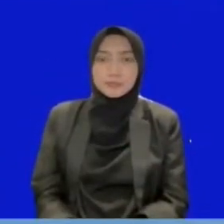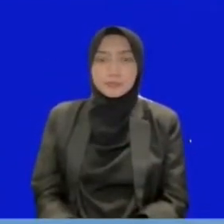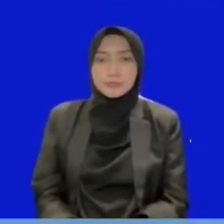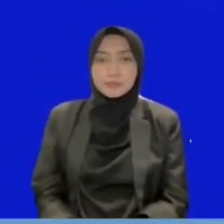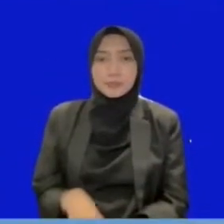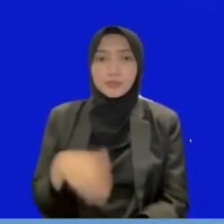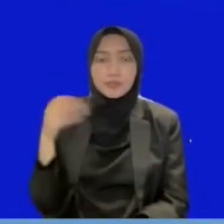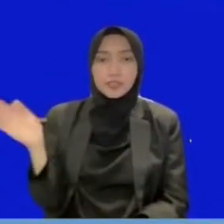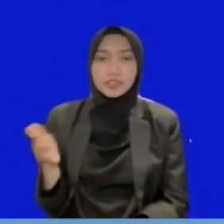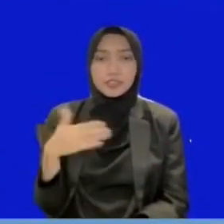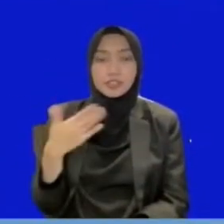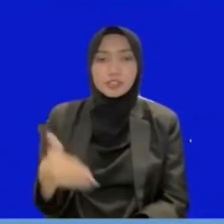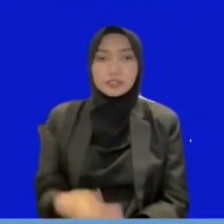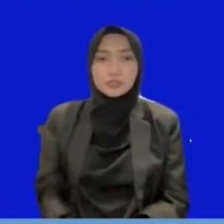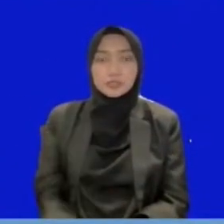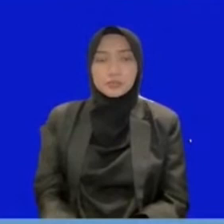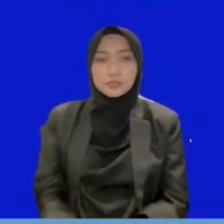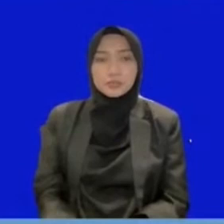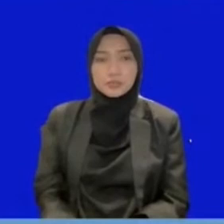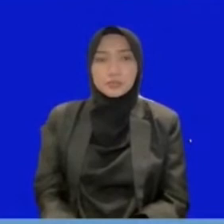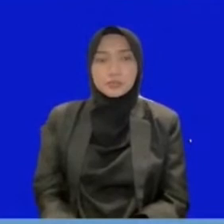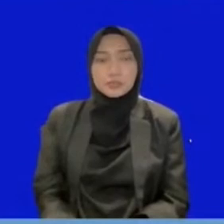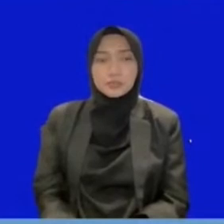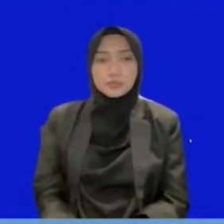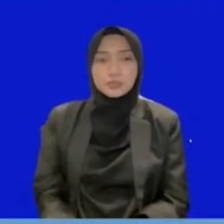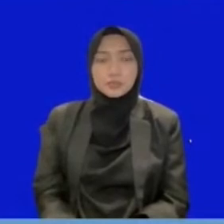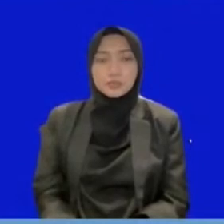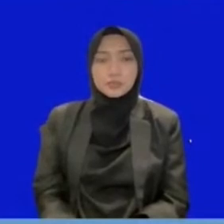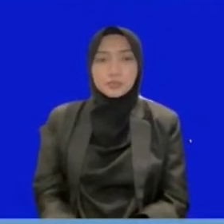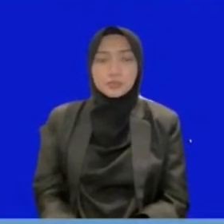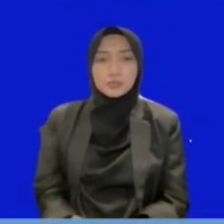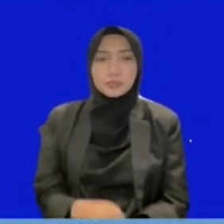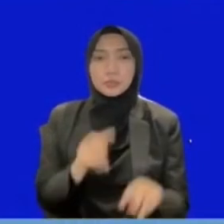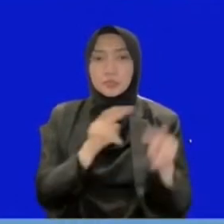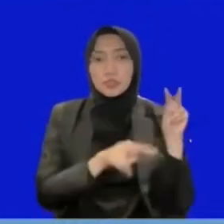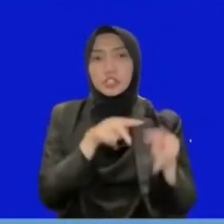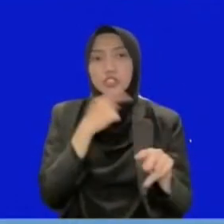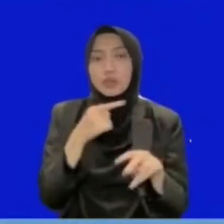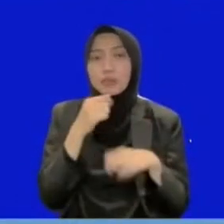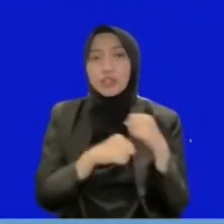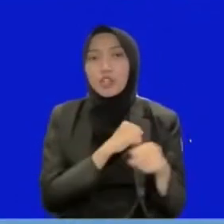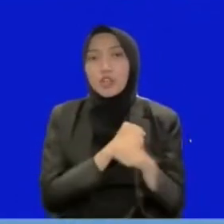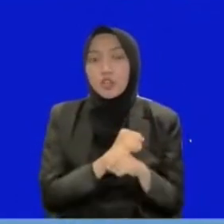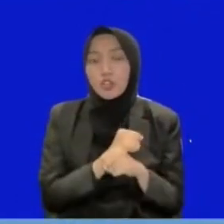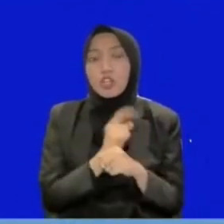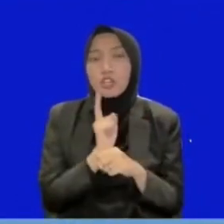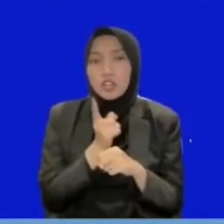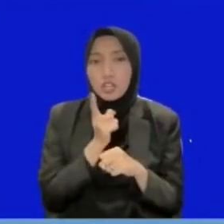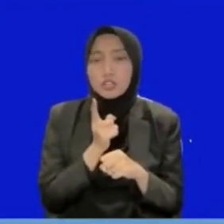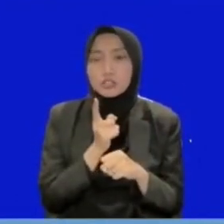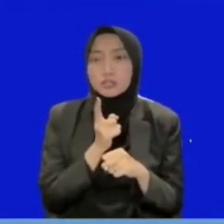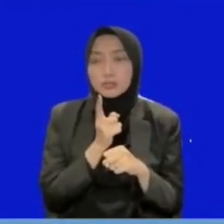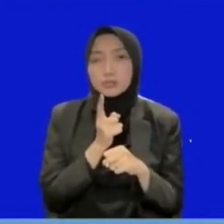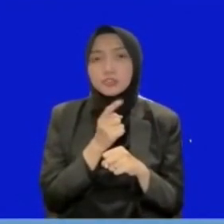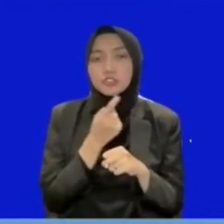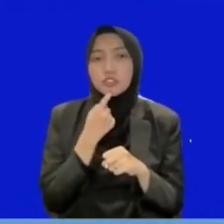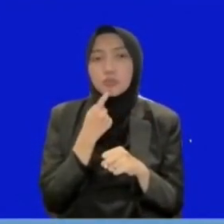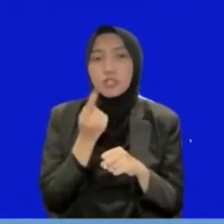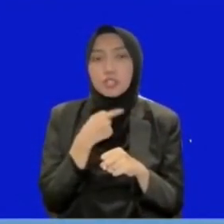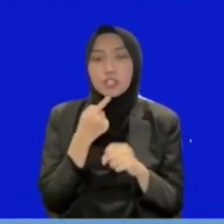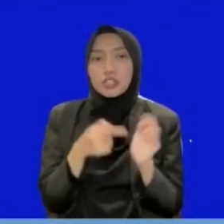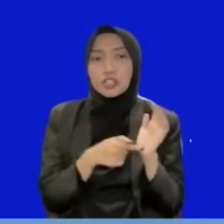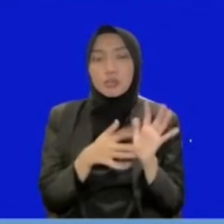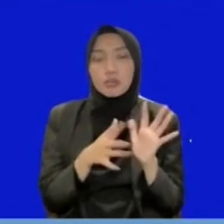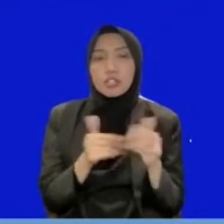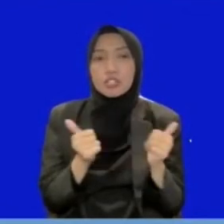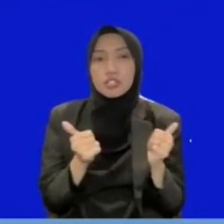Next. Nah, ini. Jadi kita kan melakukan monitoring setiap tahun. Ini coba kita tampilkan